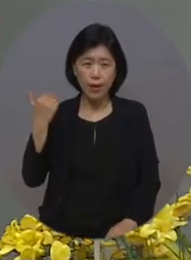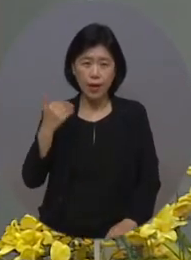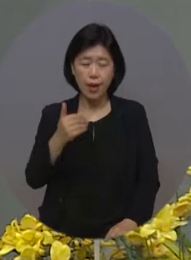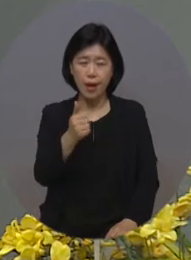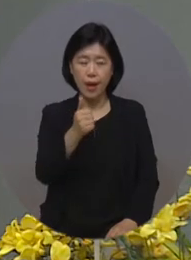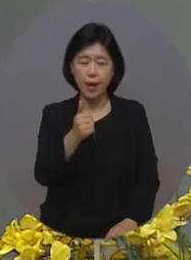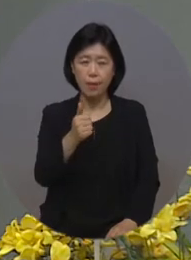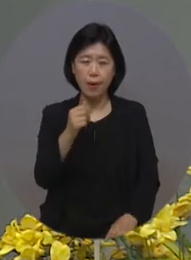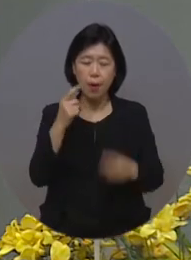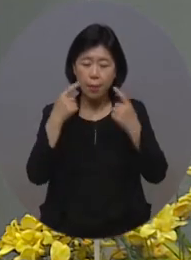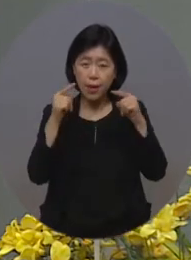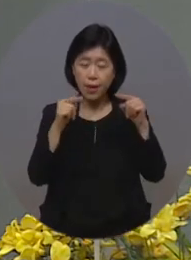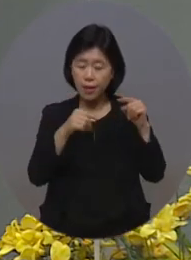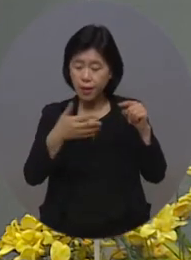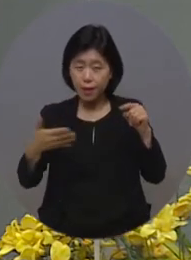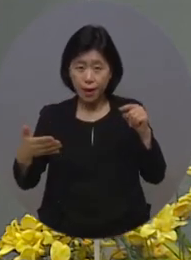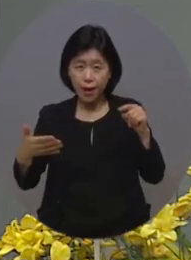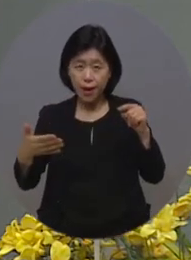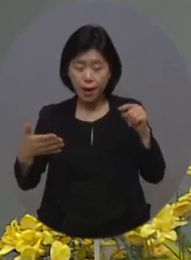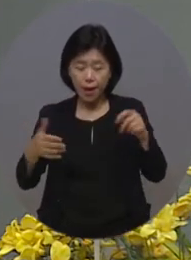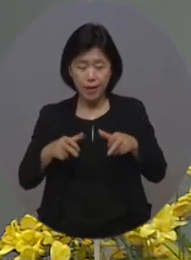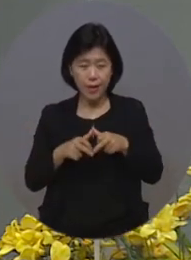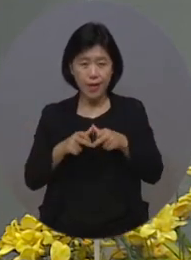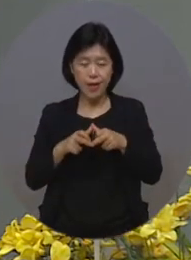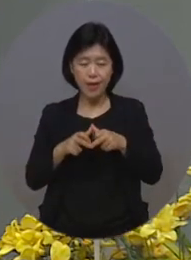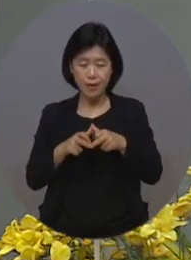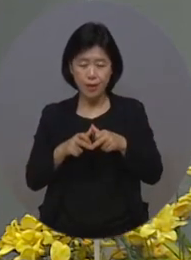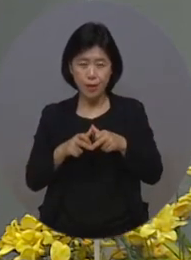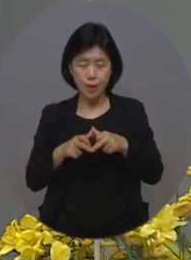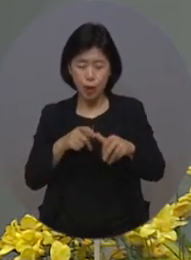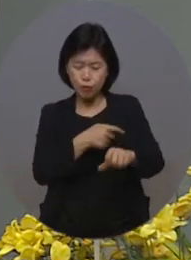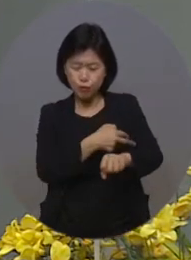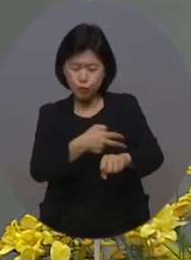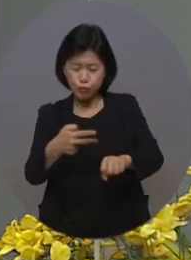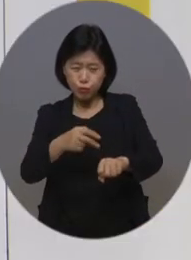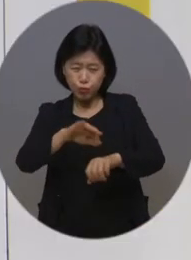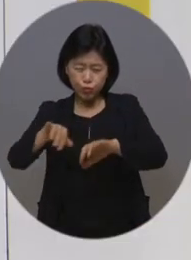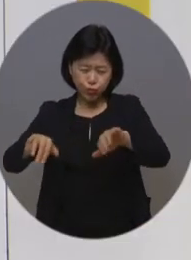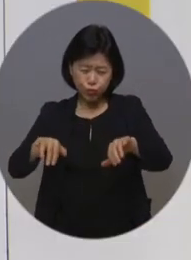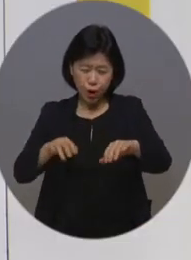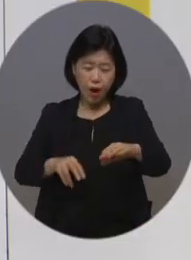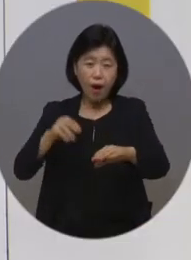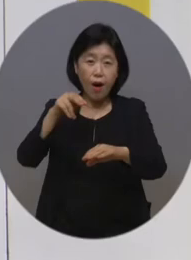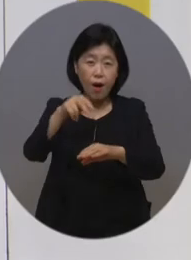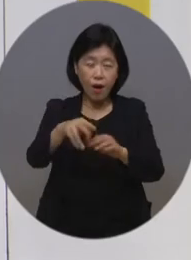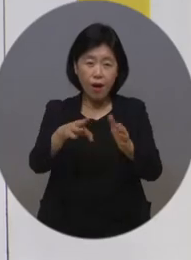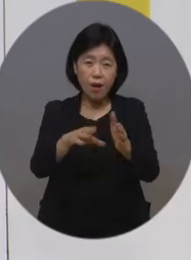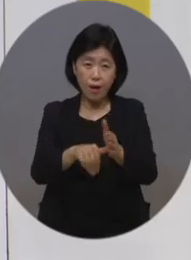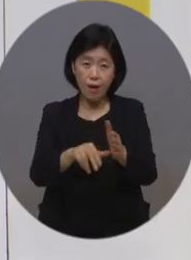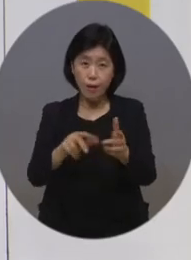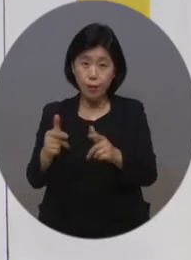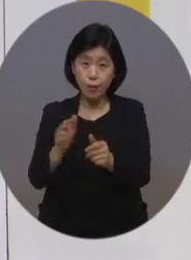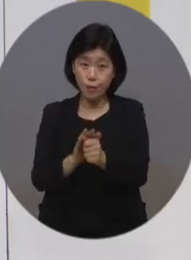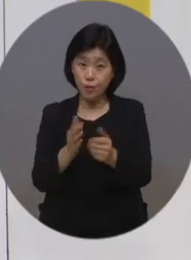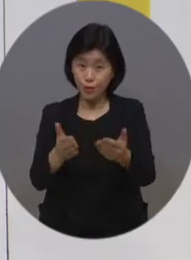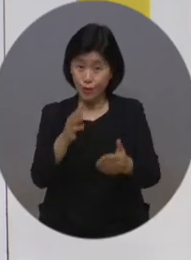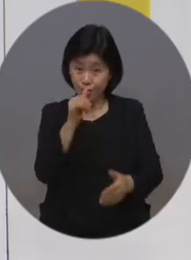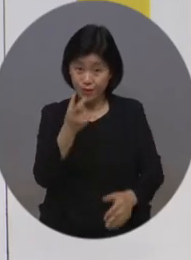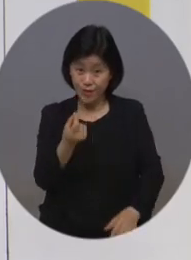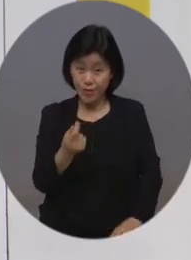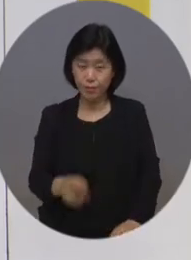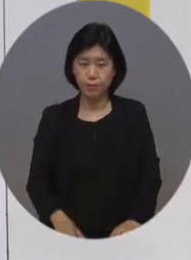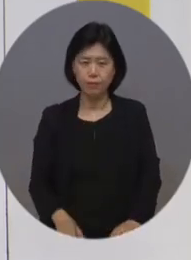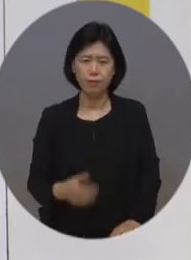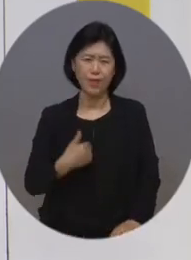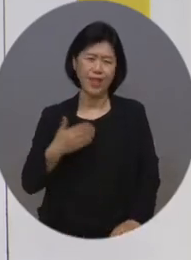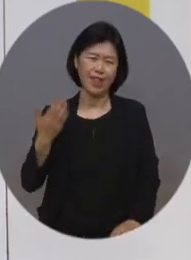주셨어요 수요 것도 잘 아시잖아요 아따 저는 합니다 장애인 수영 이라 그래서 에 어 좀 써